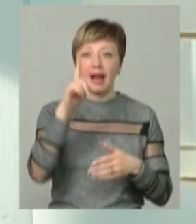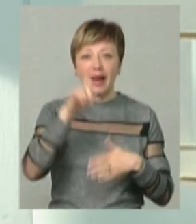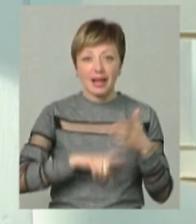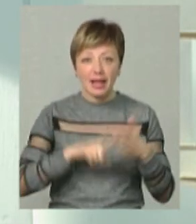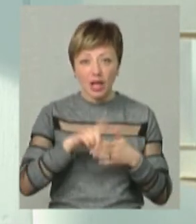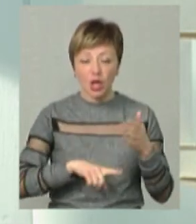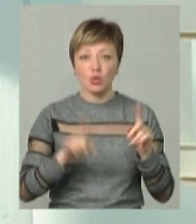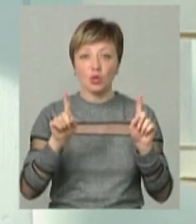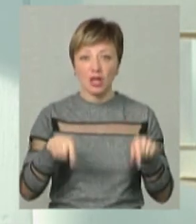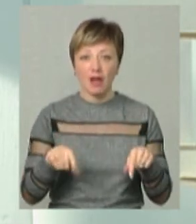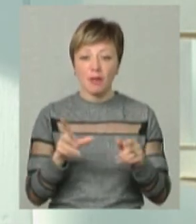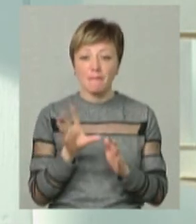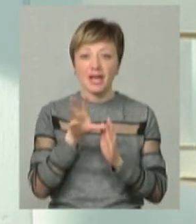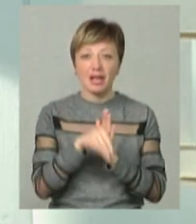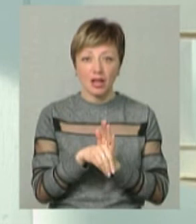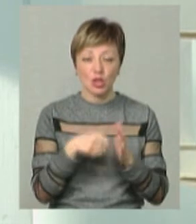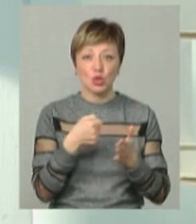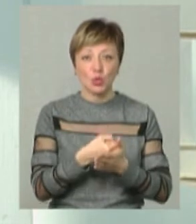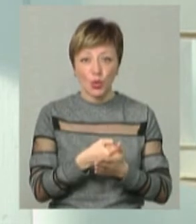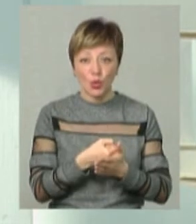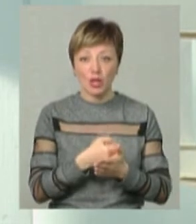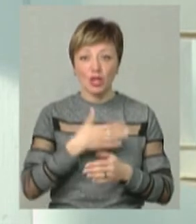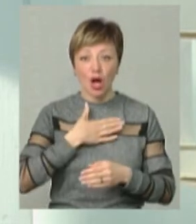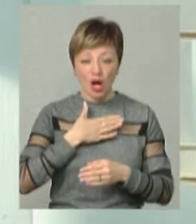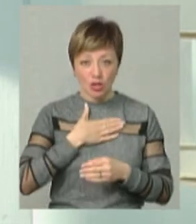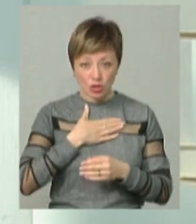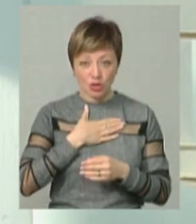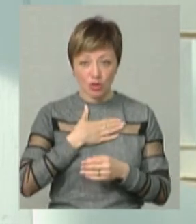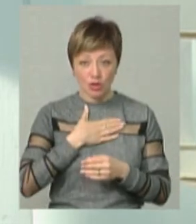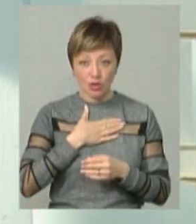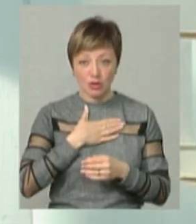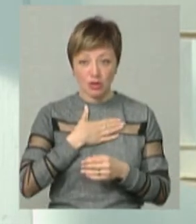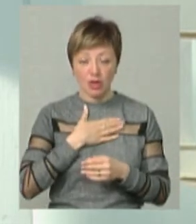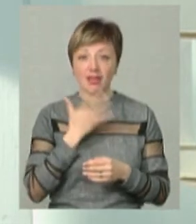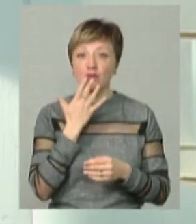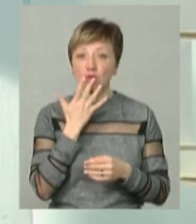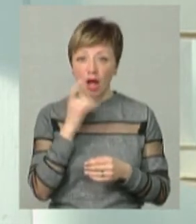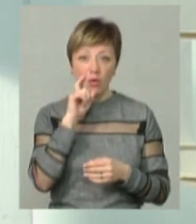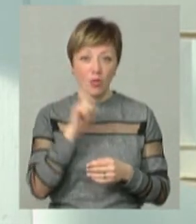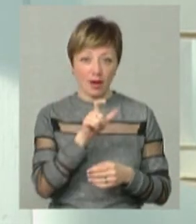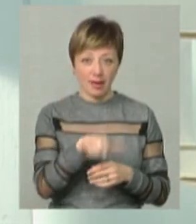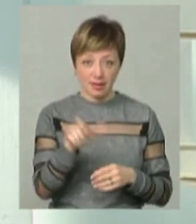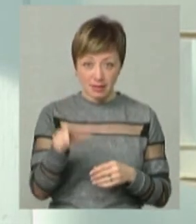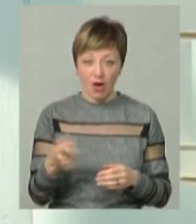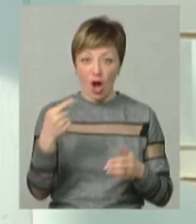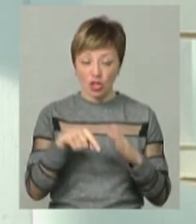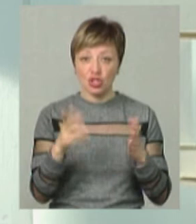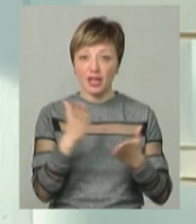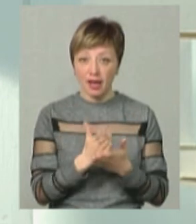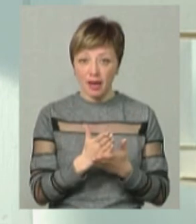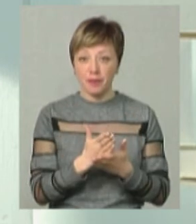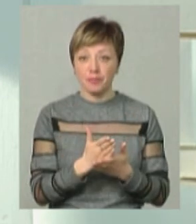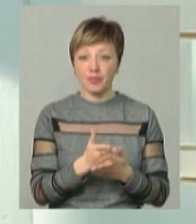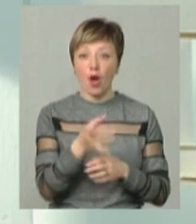релігійною, навіть приналежністю до нашої якби національності, як українців, адже є